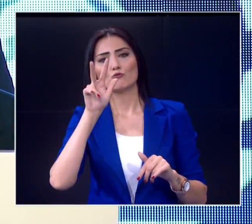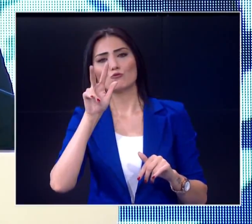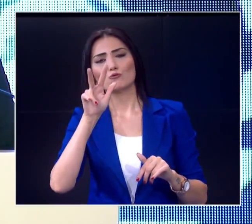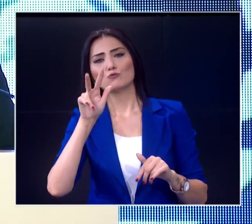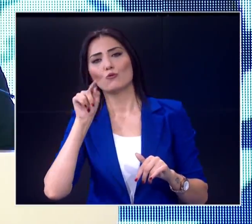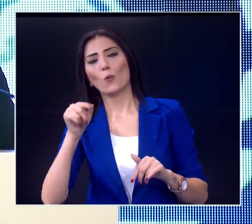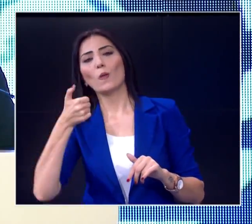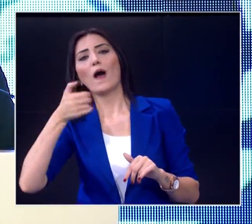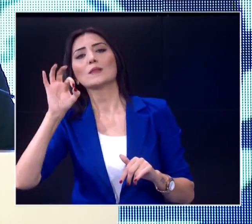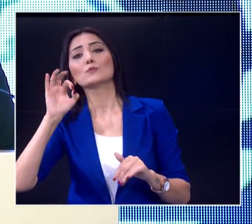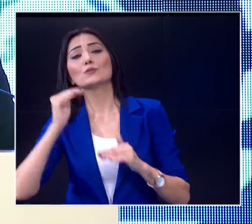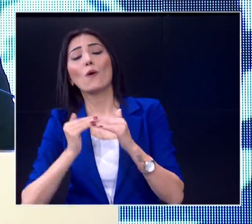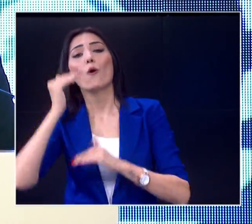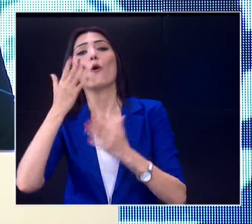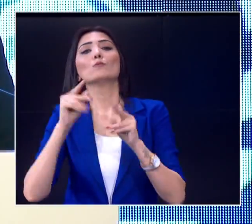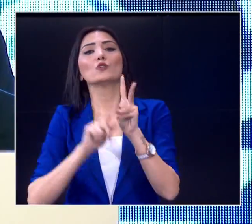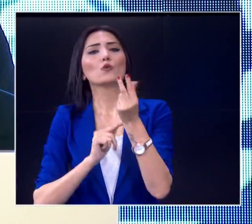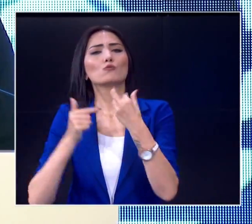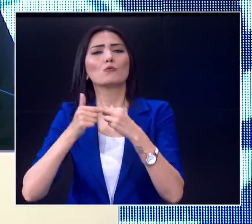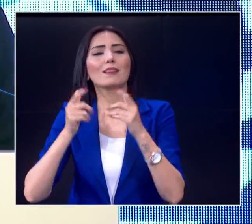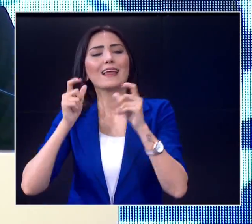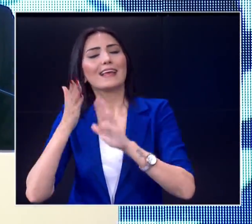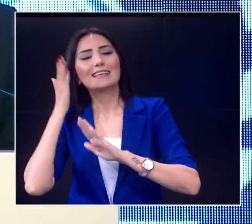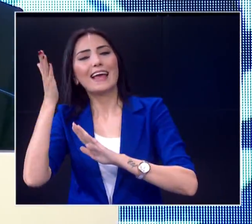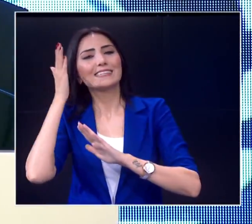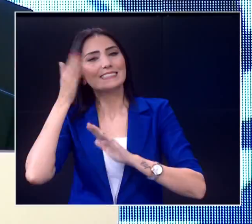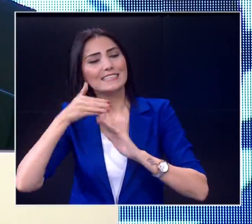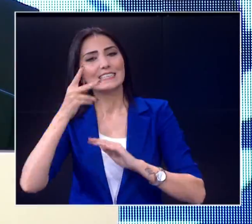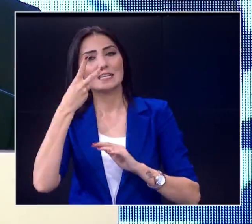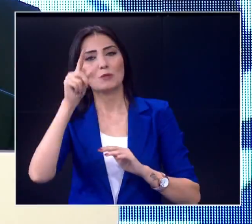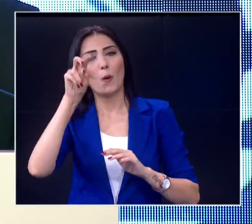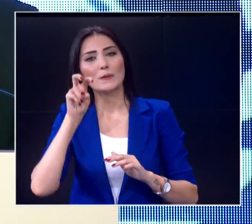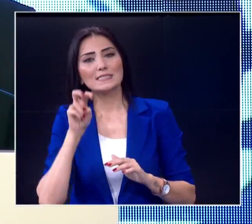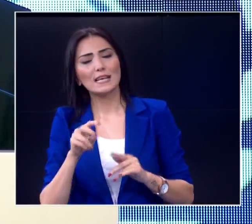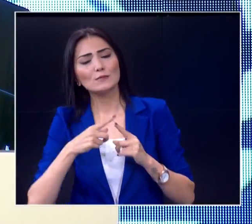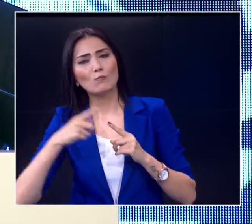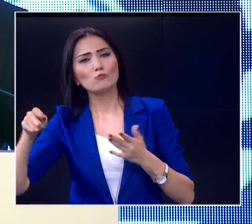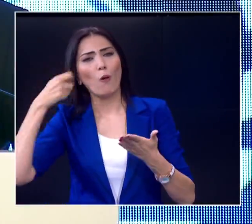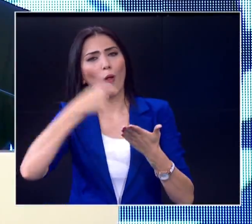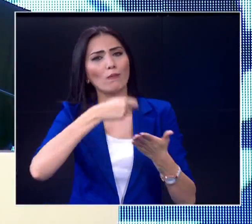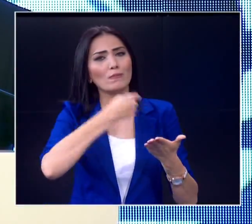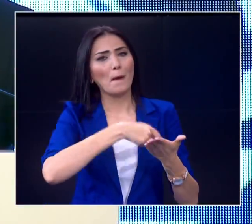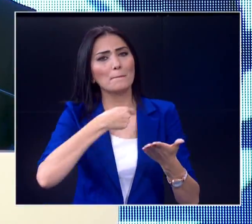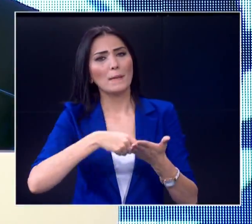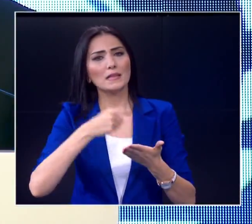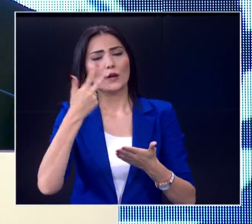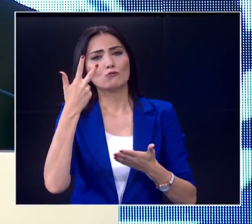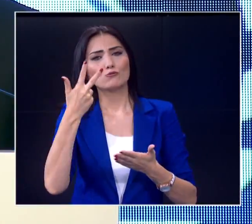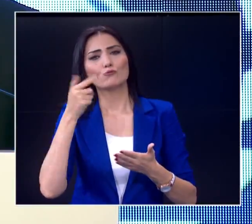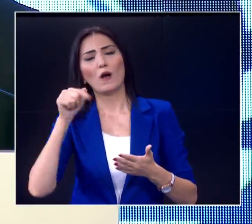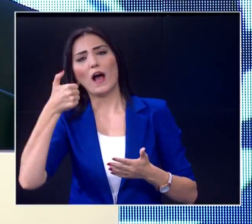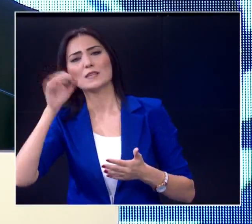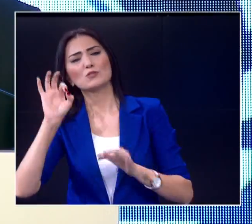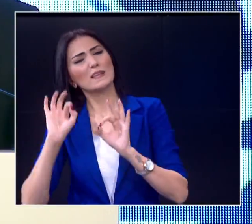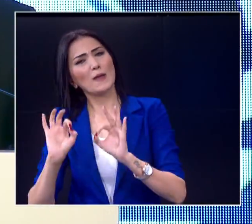3.60'ı geçmeyecek. Yani kur nereye giderse gitsin, 2018 boyunca ödemeler 3.60